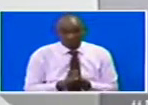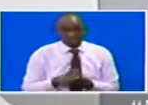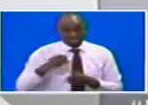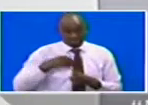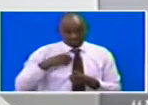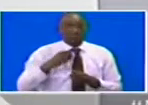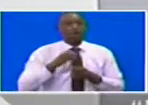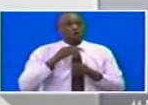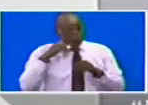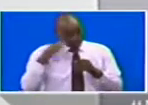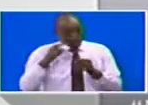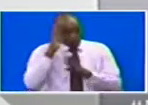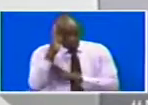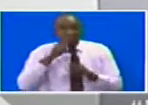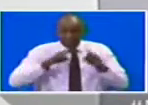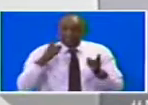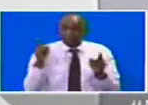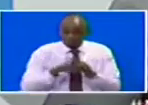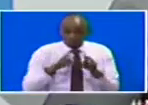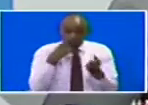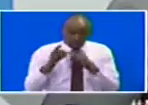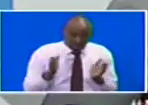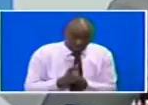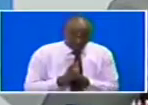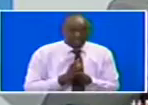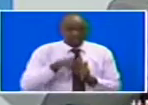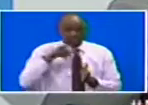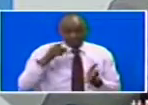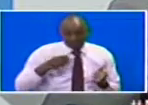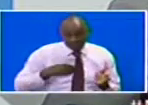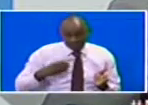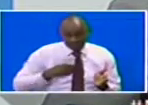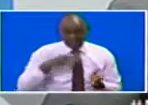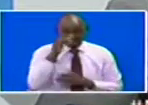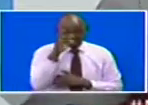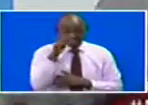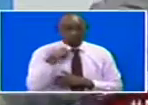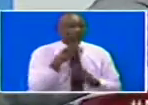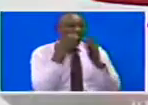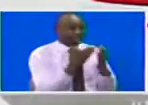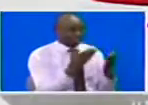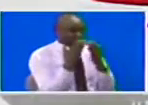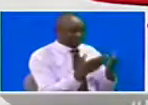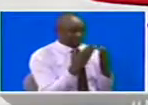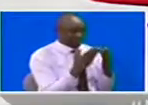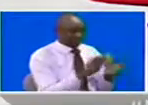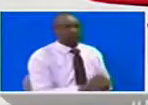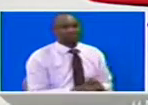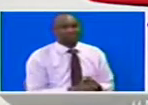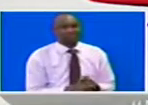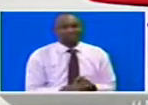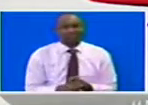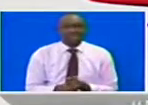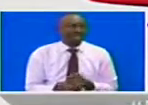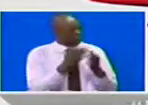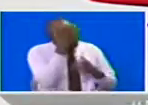kidini, lakini pia anaimba nyimbo za uzalendo kwa jina ni Kikandi Faida. Asante sana kwa kufika katika studio zetu. Nashukuru sana. Hebu tueleze nini